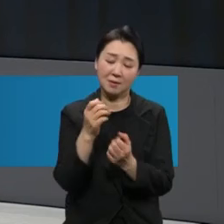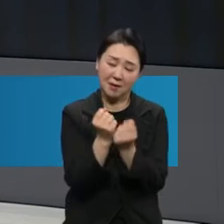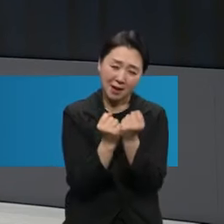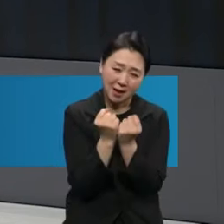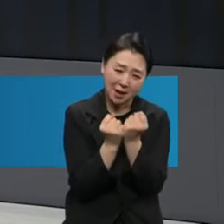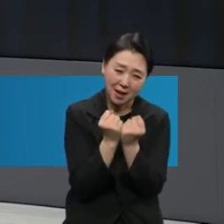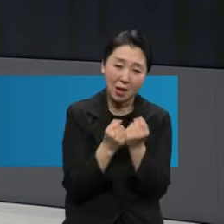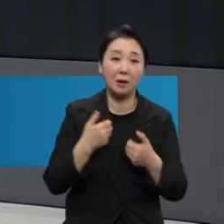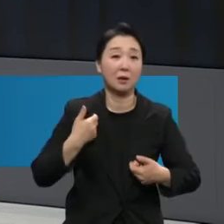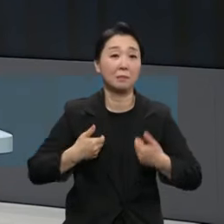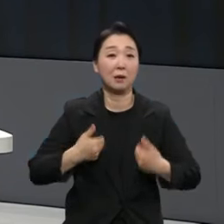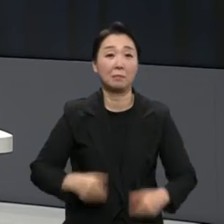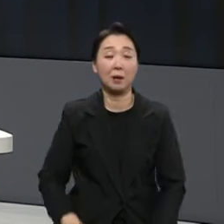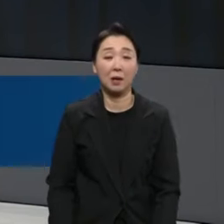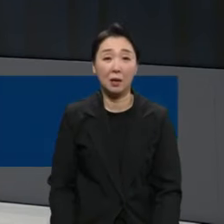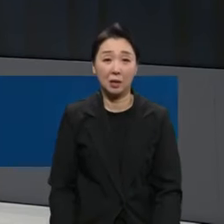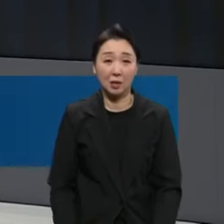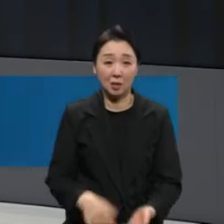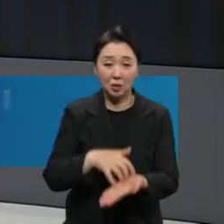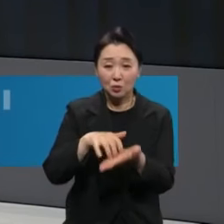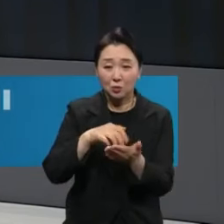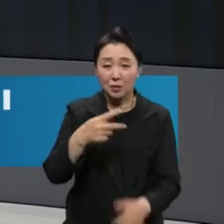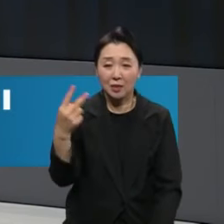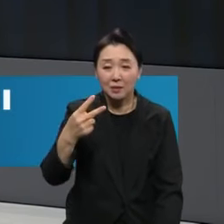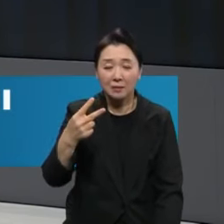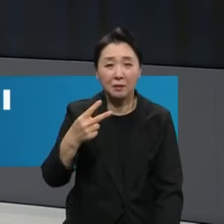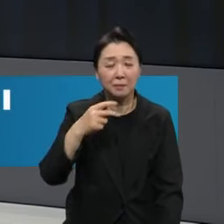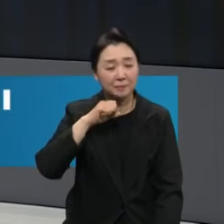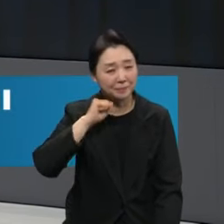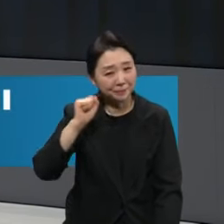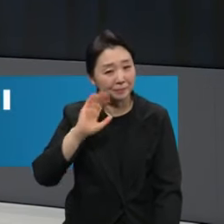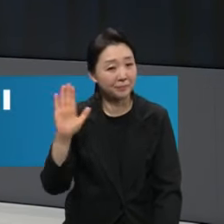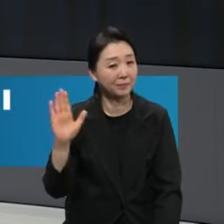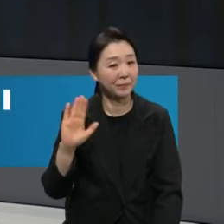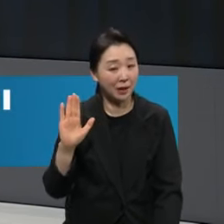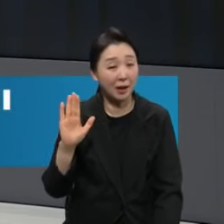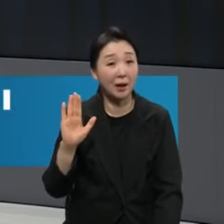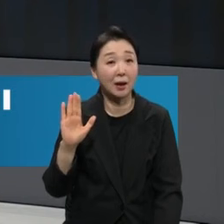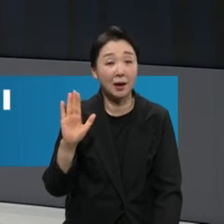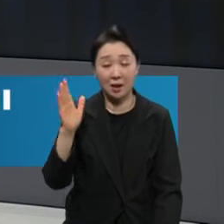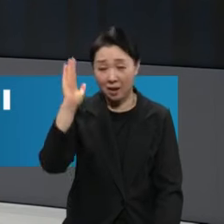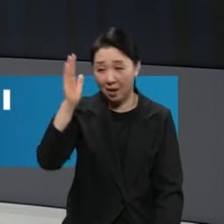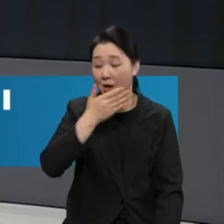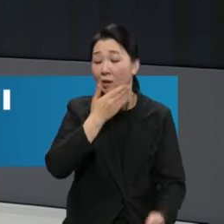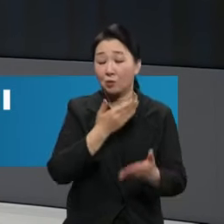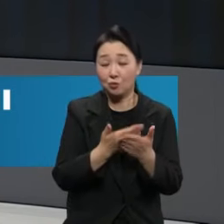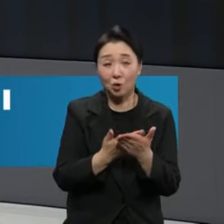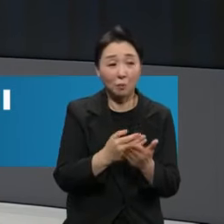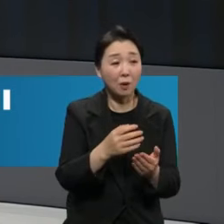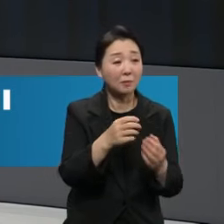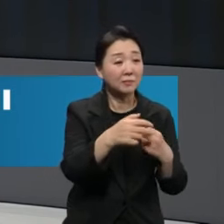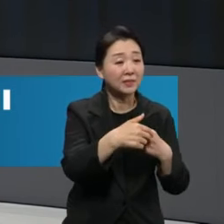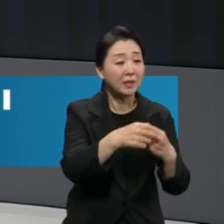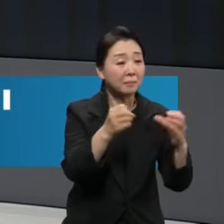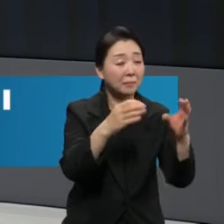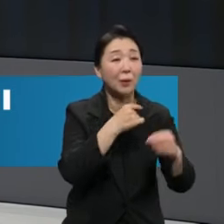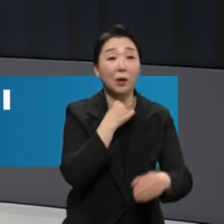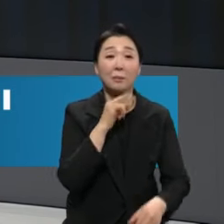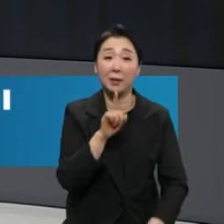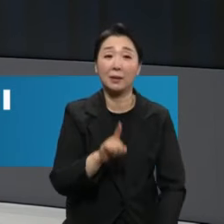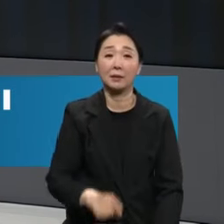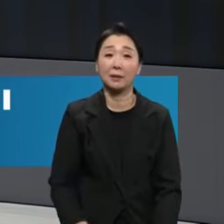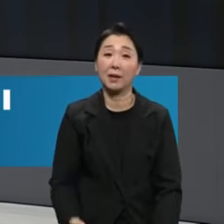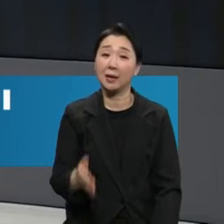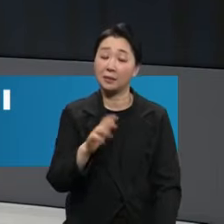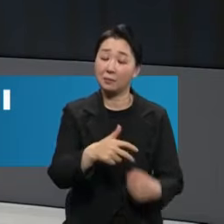분주했는데 2,000명이란 숫자에 매몰되지 않겠다며 대담의 방점은 대화 의지에 찍혀 있다 이렇게 강조했습니다.